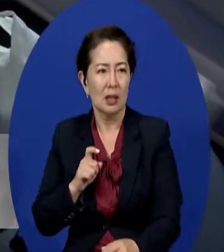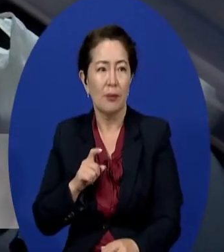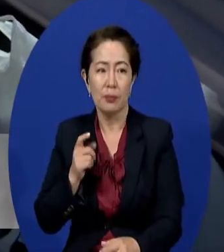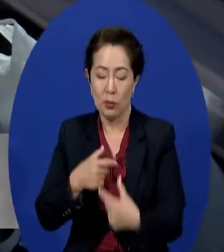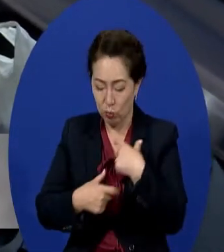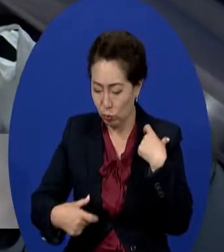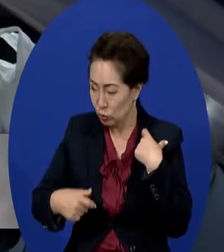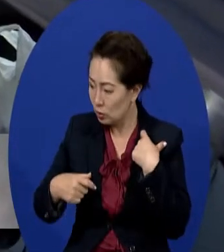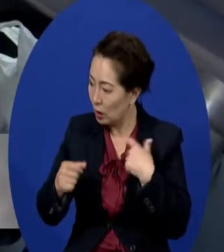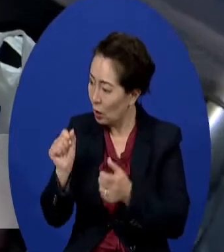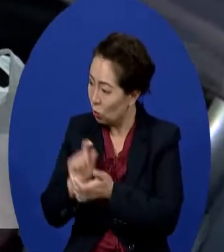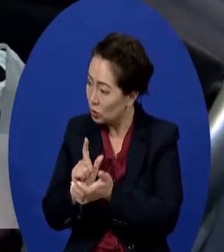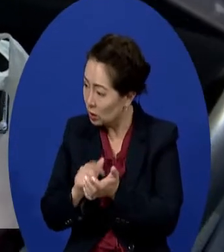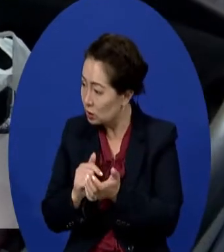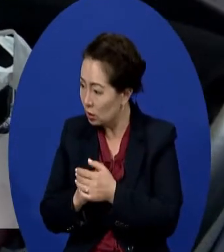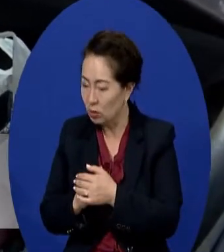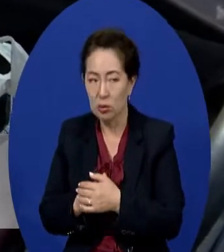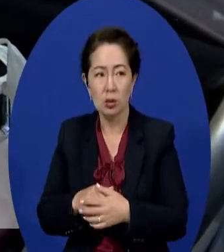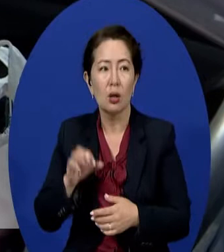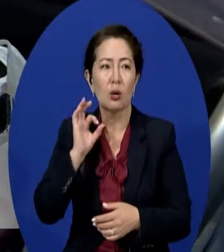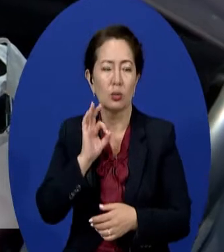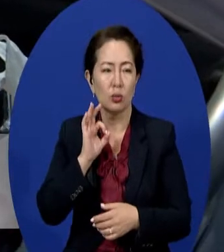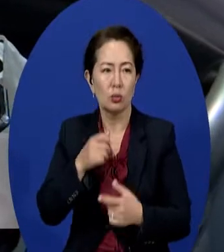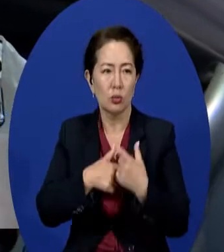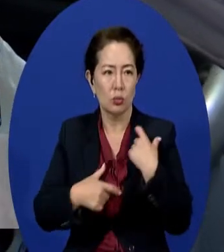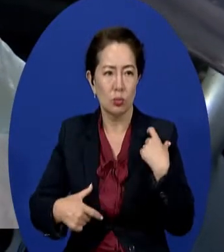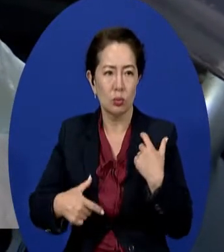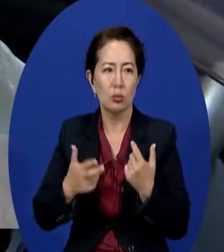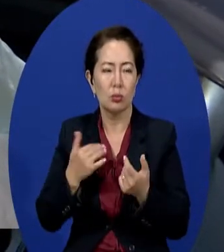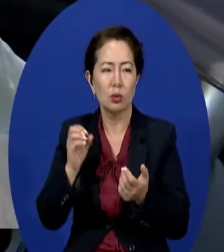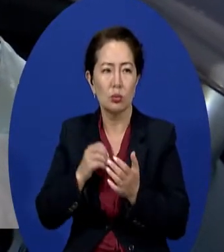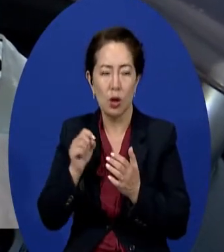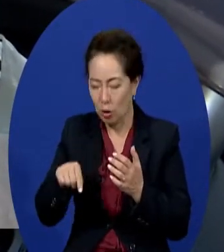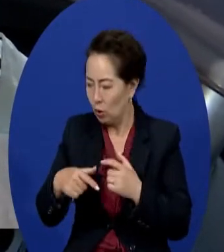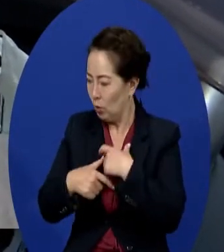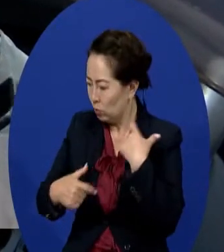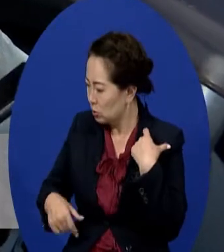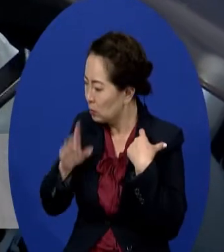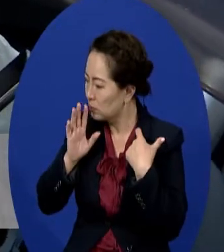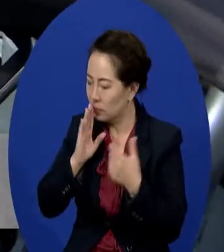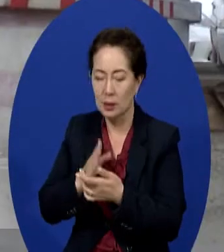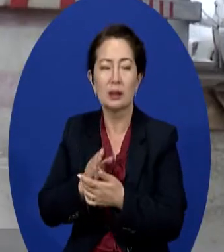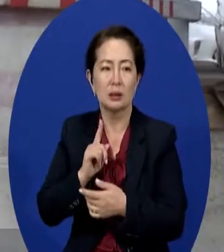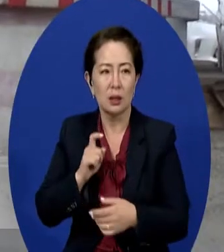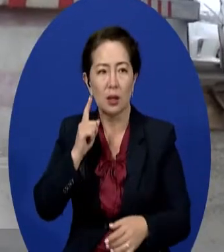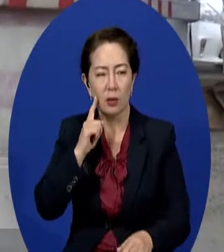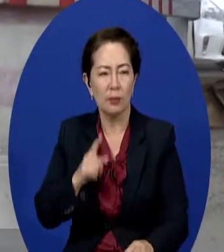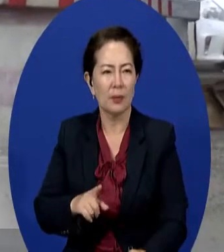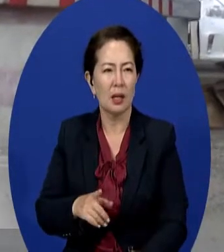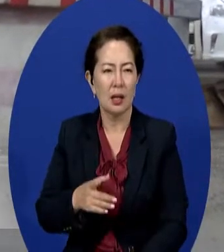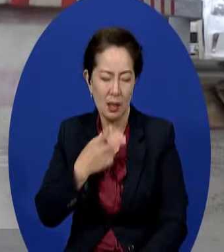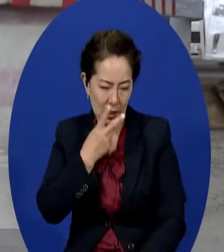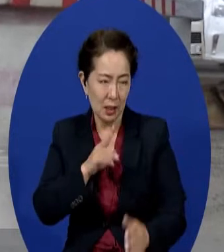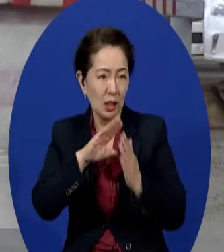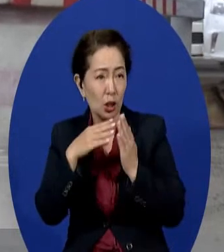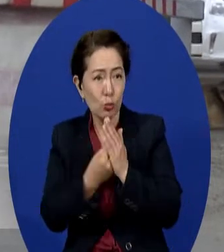бүсний ашиглалтыг юу гэж бодож байна? За тийм зөв зөв. Бүсээ бүсэн дөө, тий. За би бүслэе явуулчаа. За. Дандаа л гэр бүлээр явж байна.